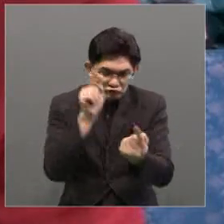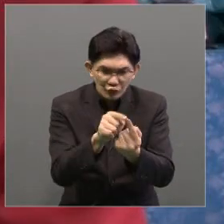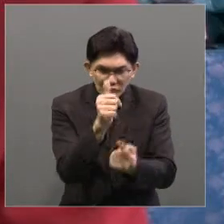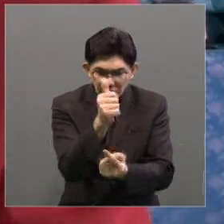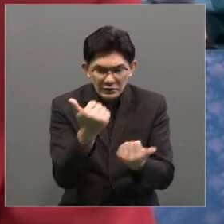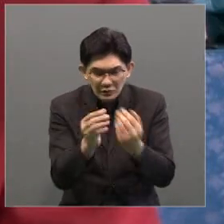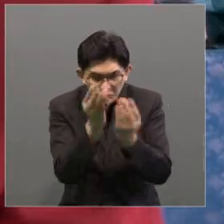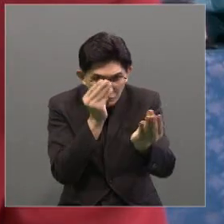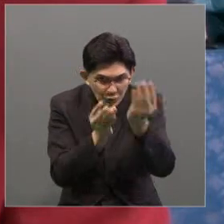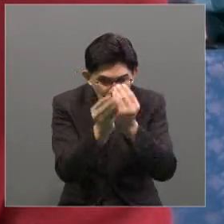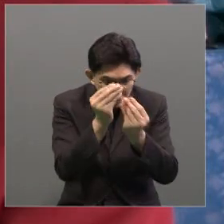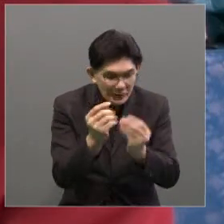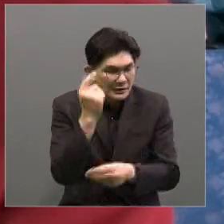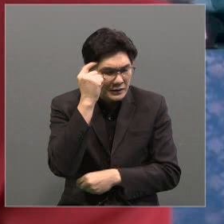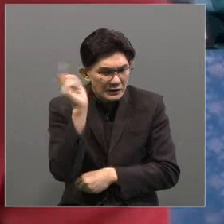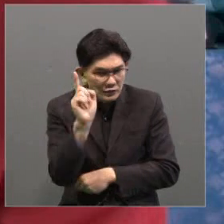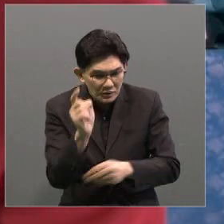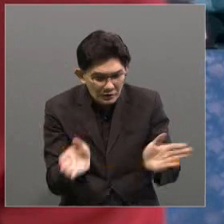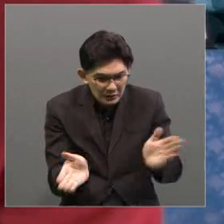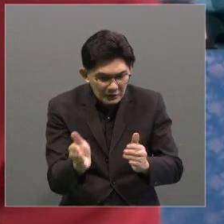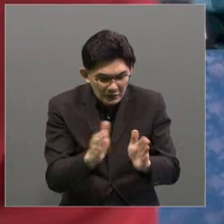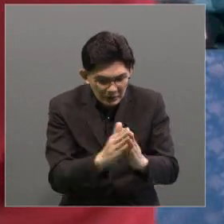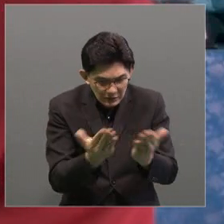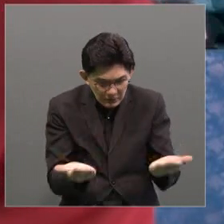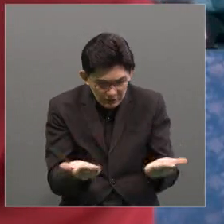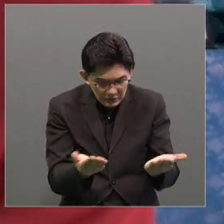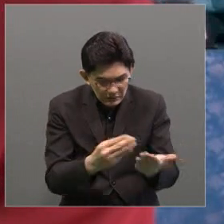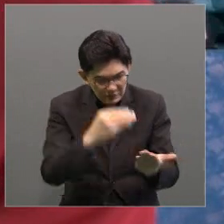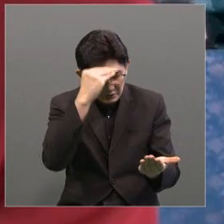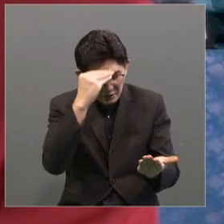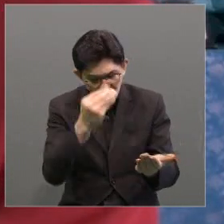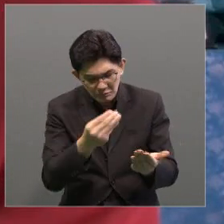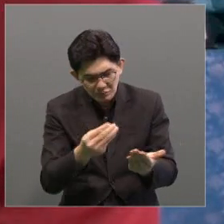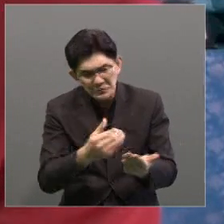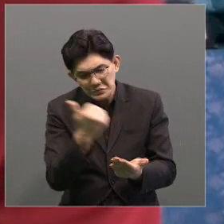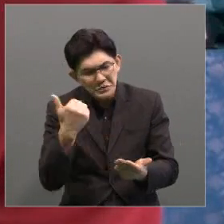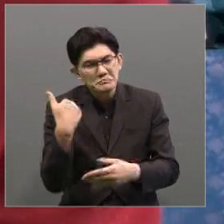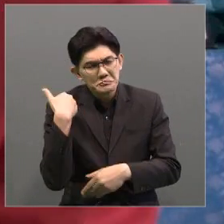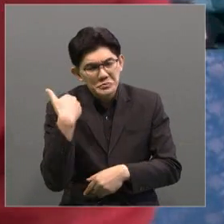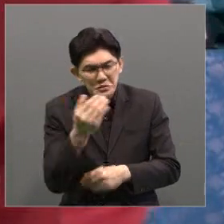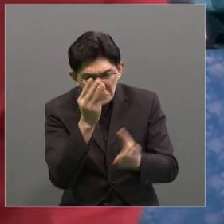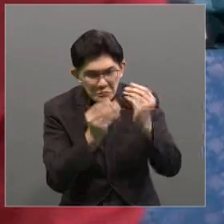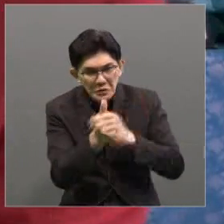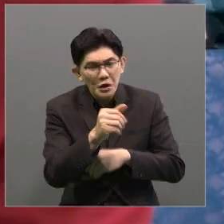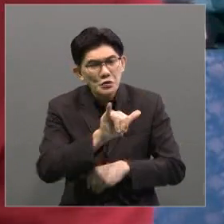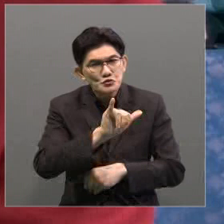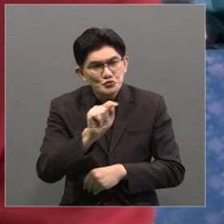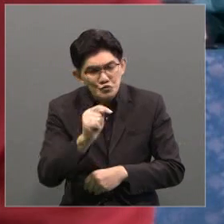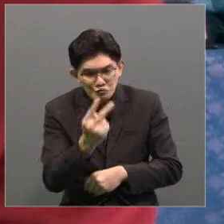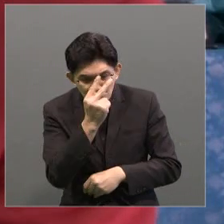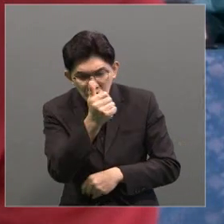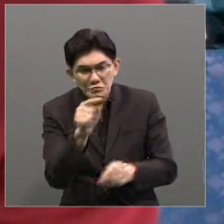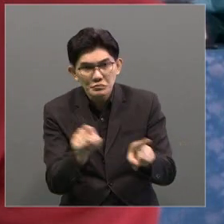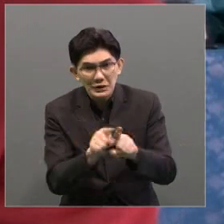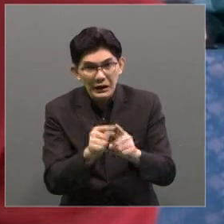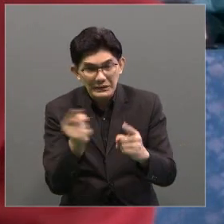ว่าในการเรียนรู้นี่เราจะเรียนจากตำรับตำราซึ่งมันมีมากมายครับใน YouTube อะไรก็มีแต่ตัวสำคัญก็คือนักเรียนนำความรู้นี่ม